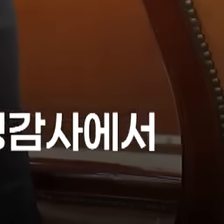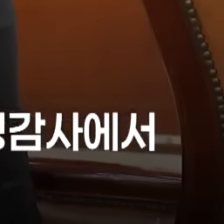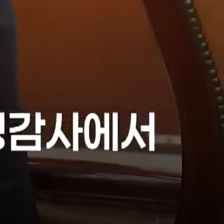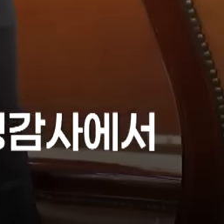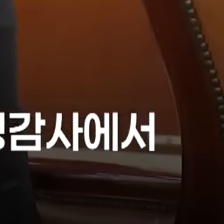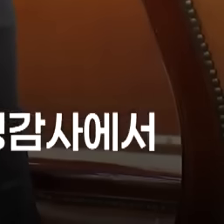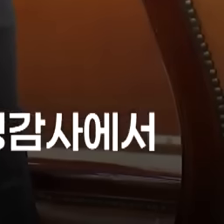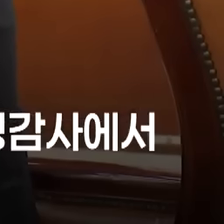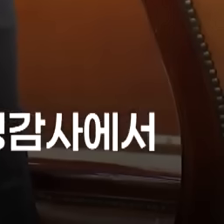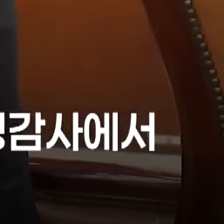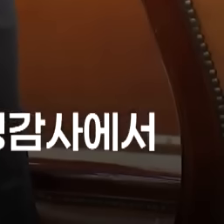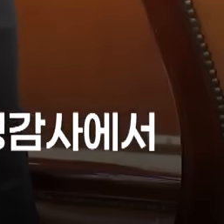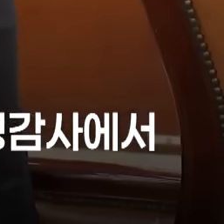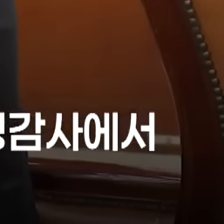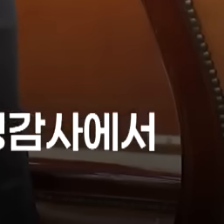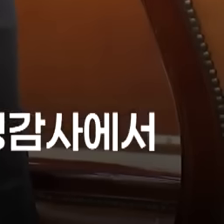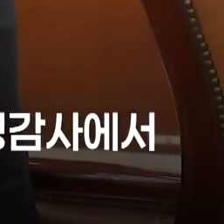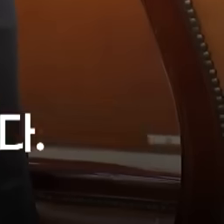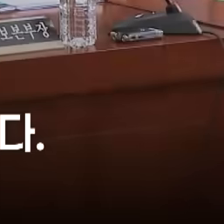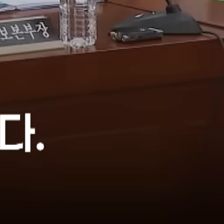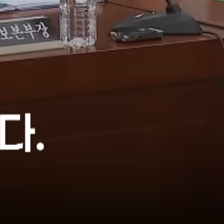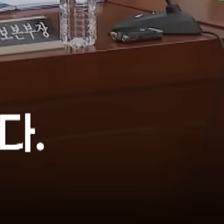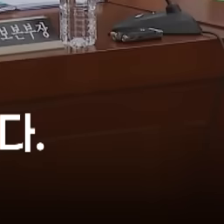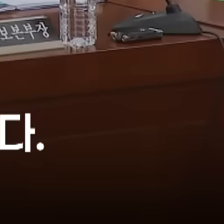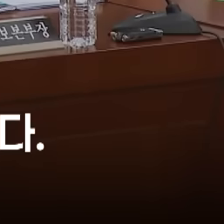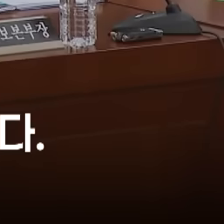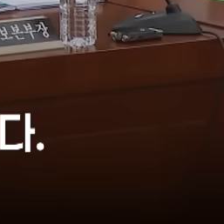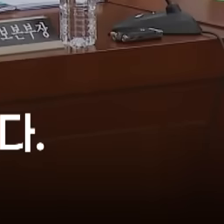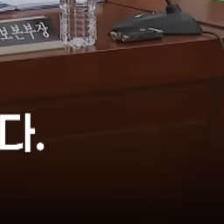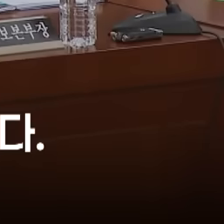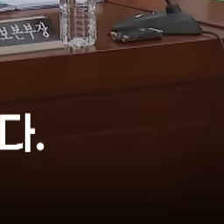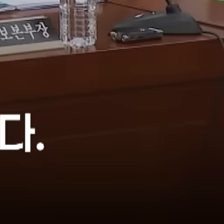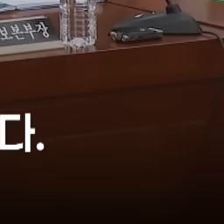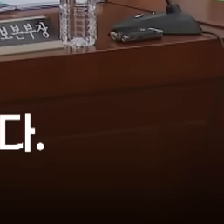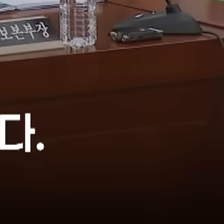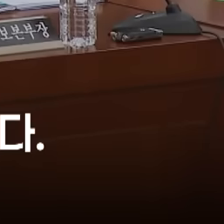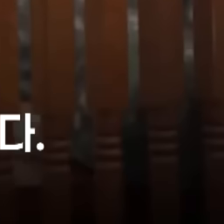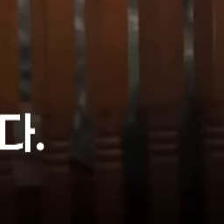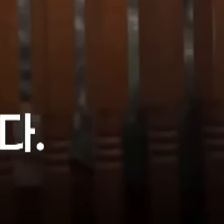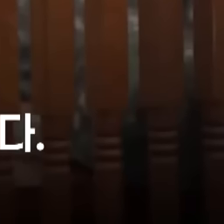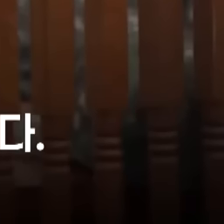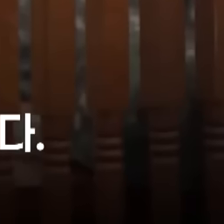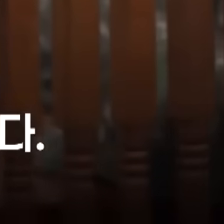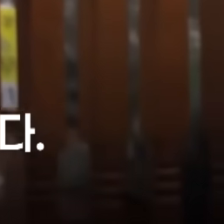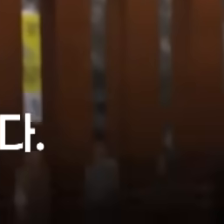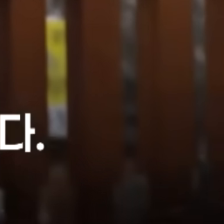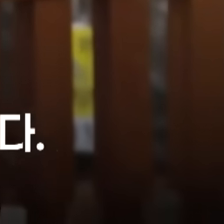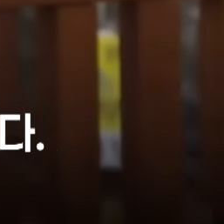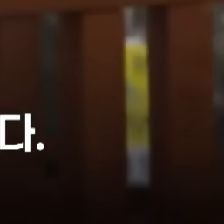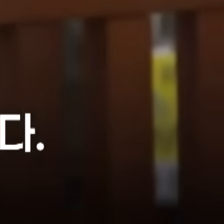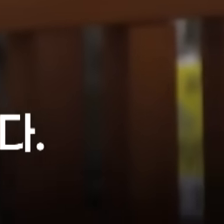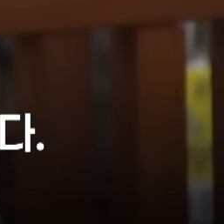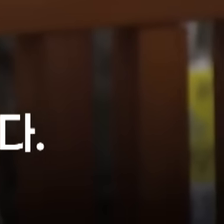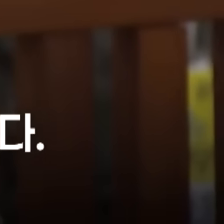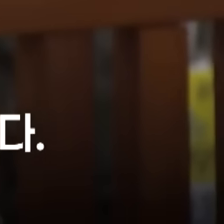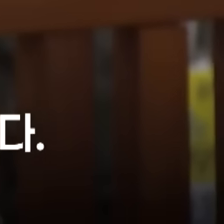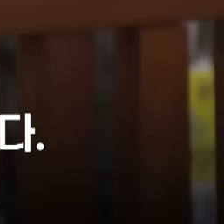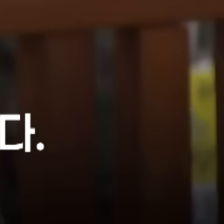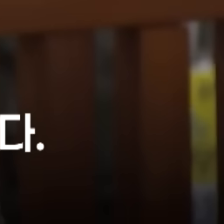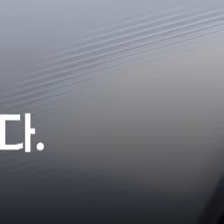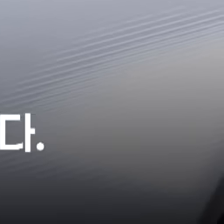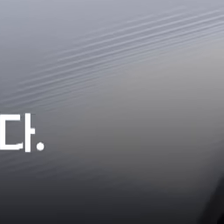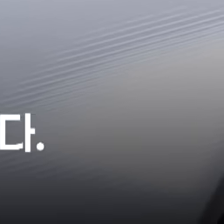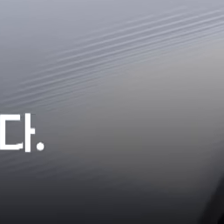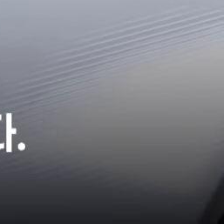국방정보본부가 오늘 국회 정보위원회 국정감사에서 러시아에 파병된 북한군 선발대 일부가 전선에 투입됐을